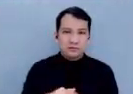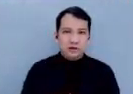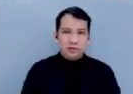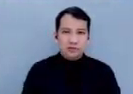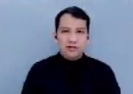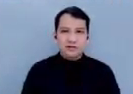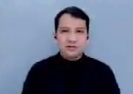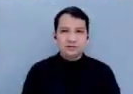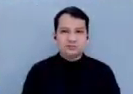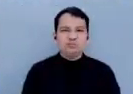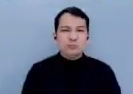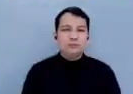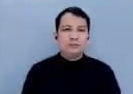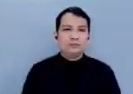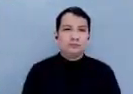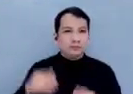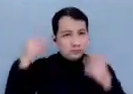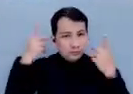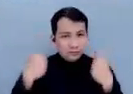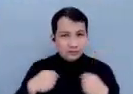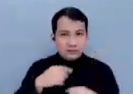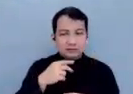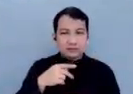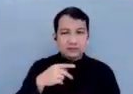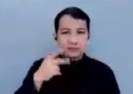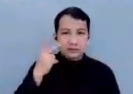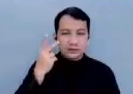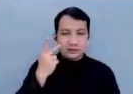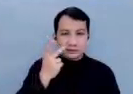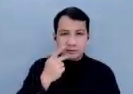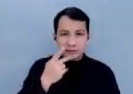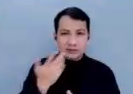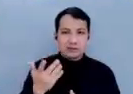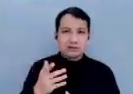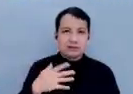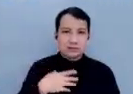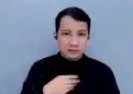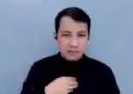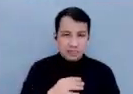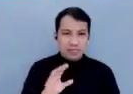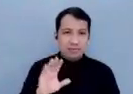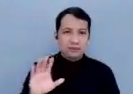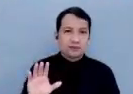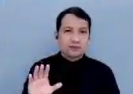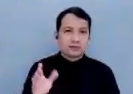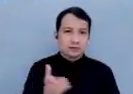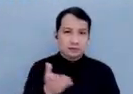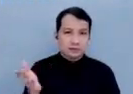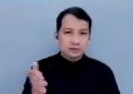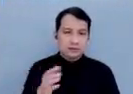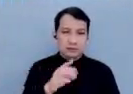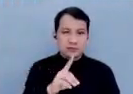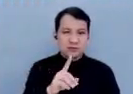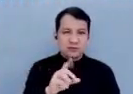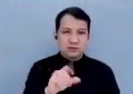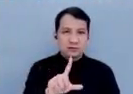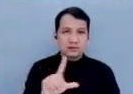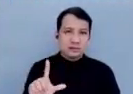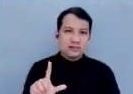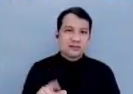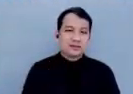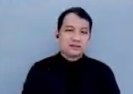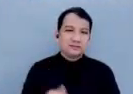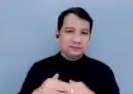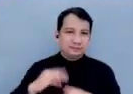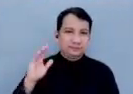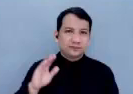mga naka-braid ba? Pink hair, merong white hair. Meron sila. Mahilig ka sa dolls? Medyo mahilig naman. Wow. Growing up,